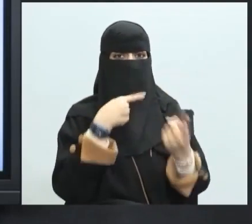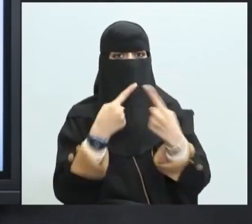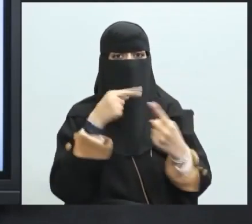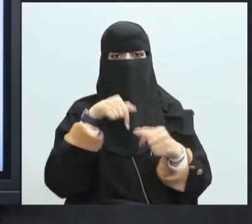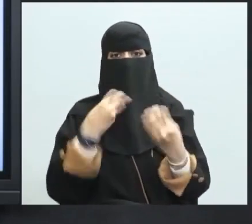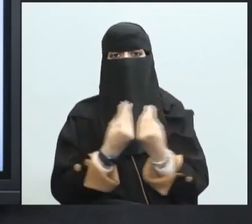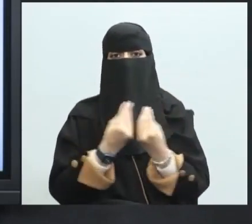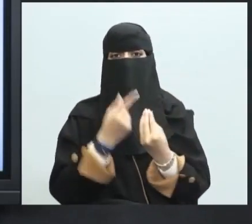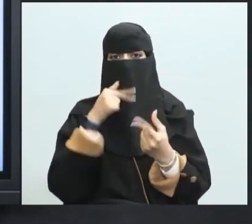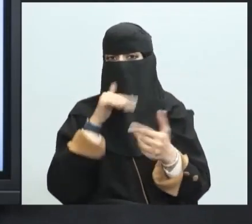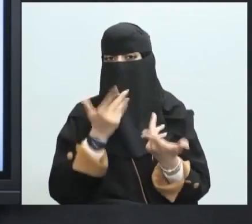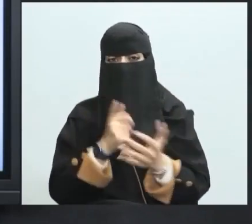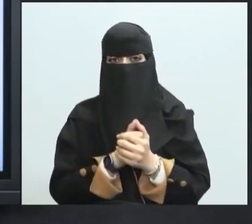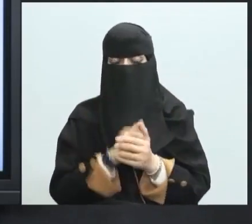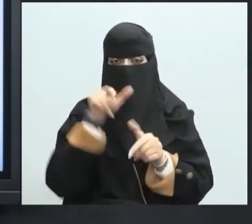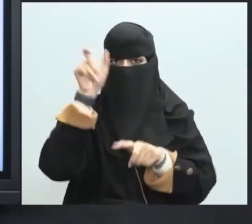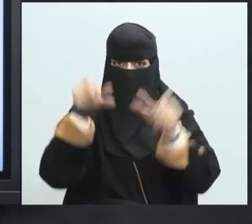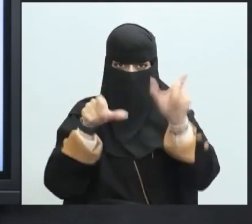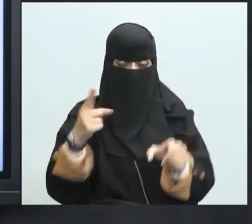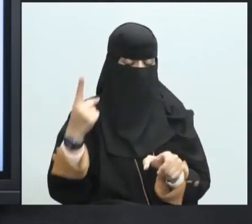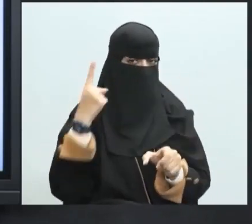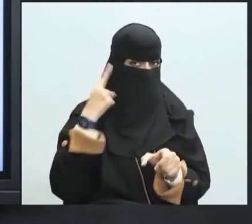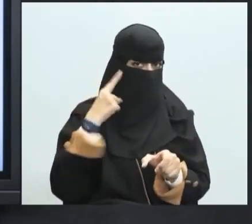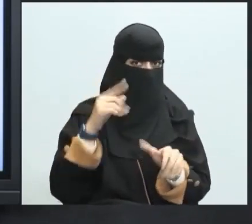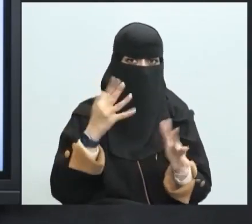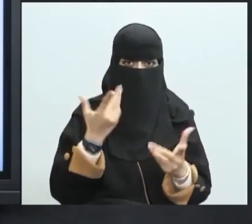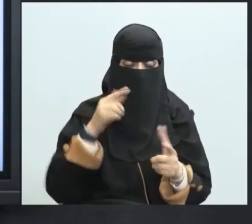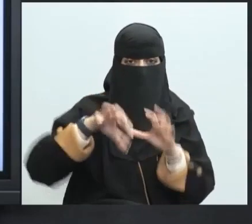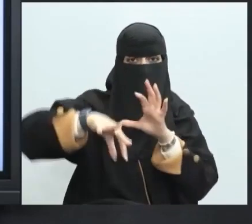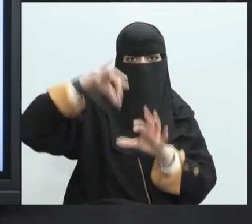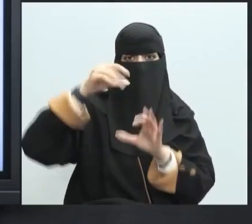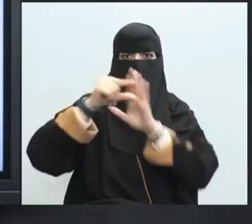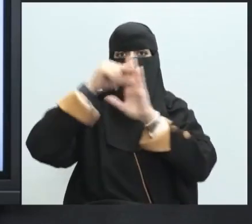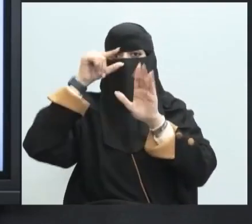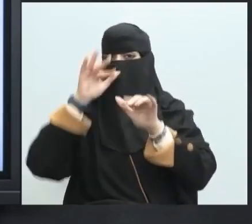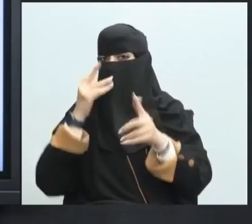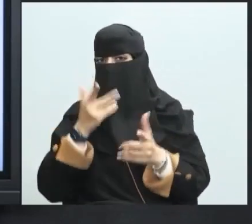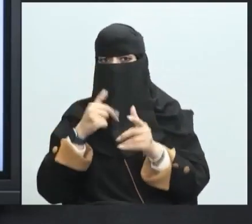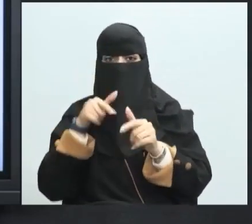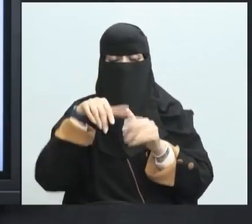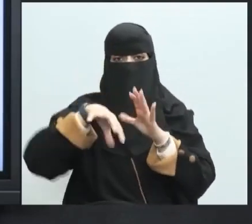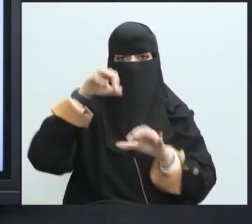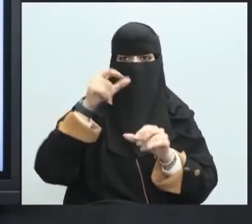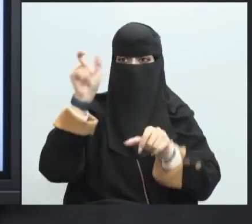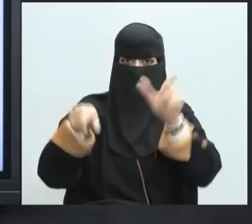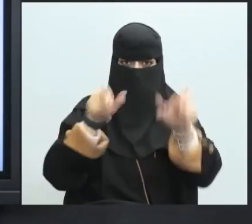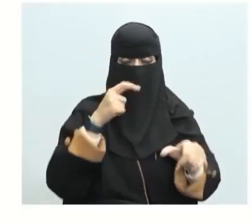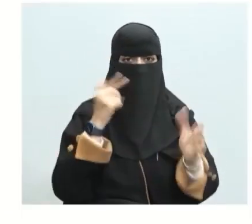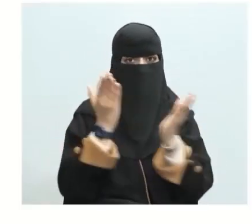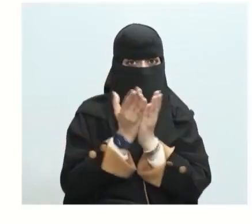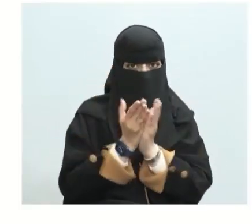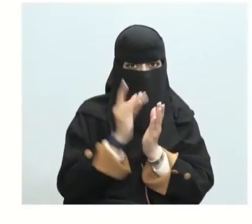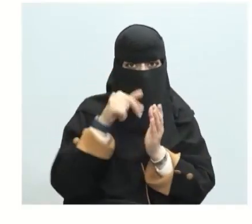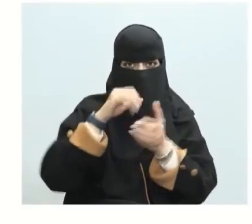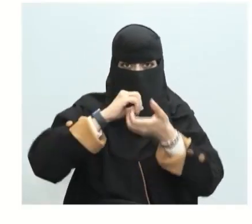مناسبه بحسب المستمعون هنا طبعا بحسب المستمعين مستمعون هنا زملائك في المدرسه عدد من المعلمين او